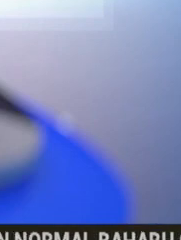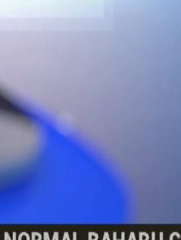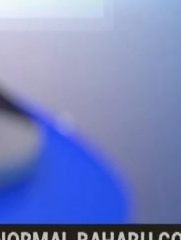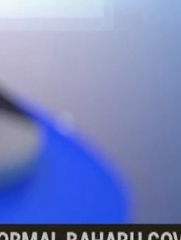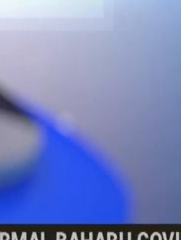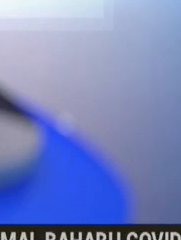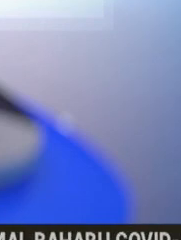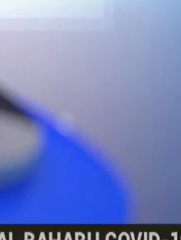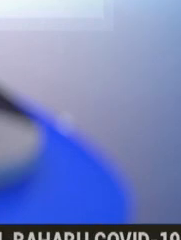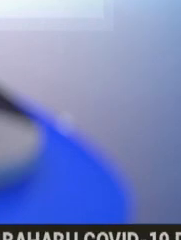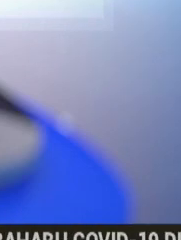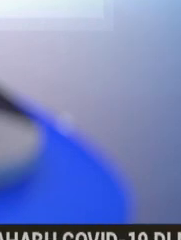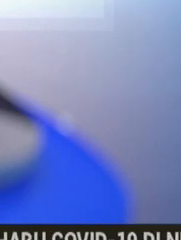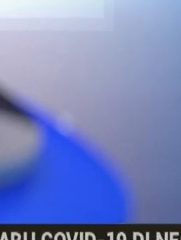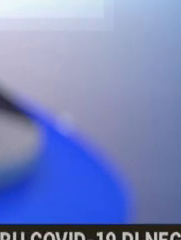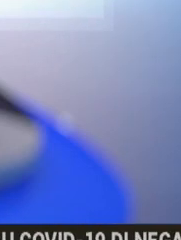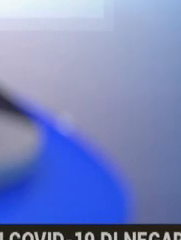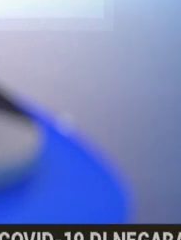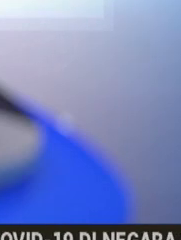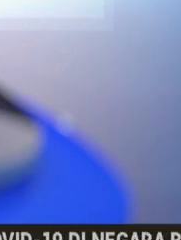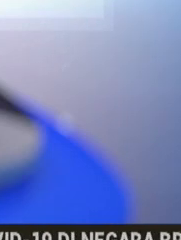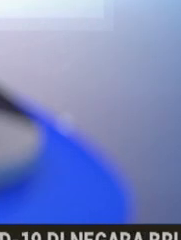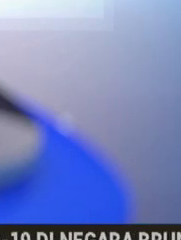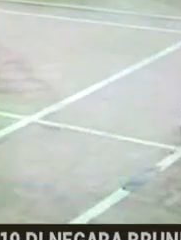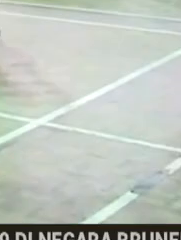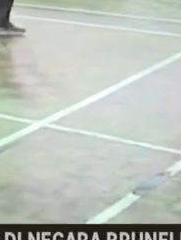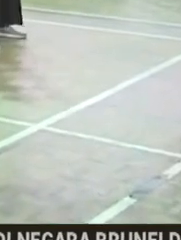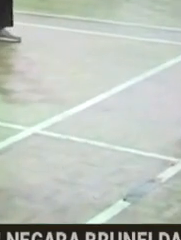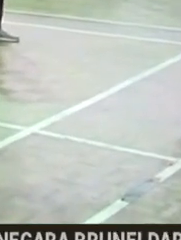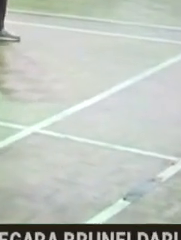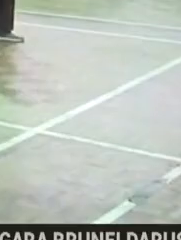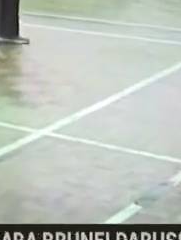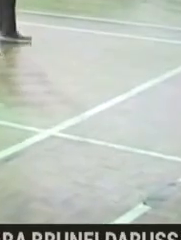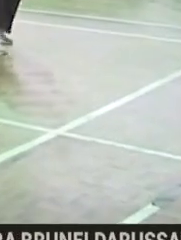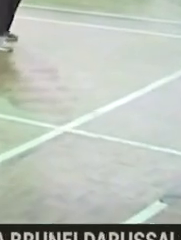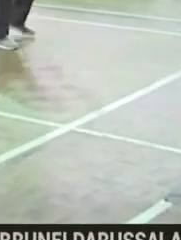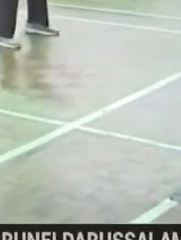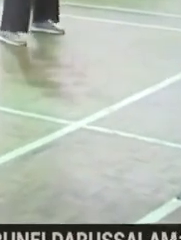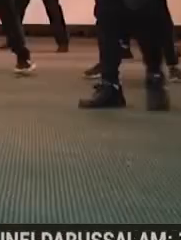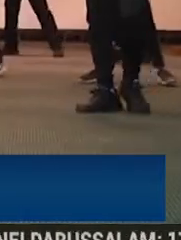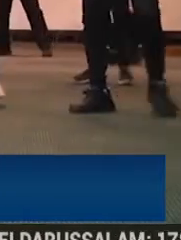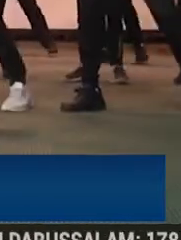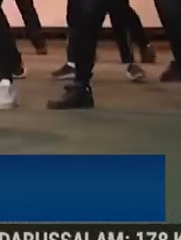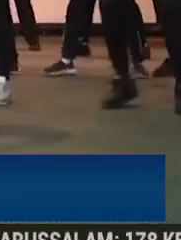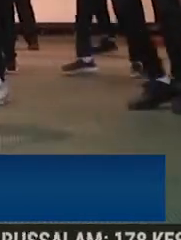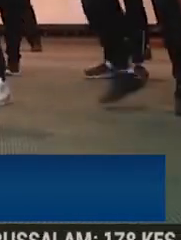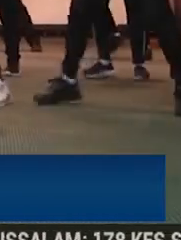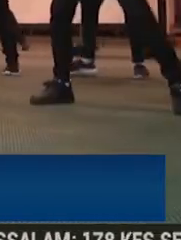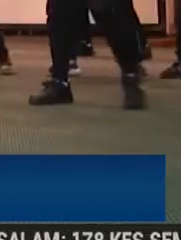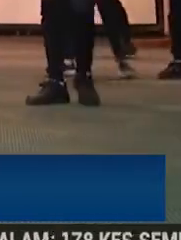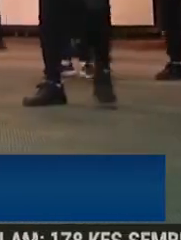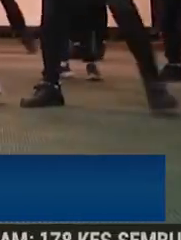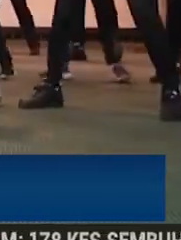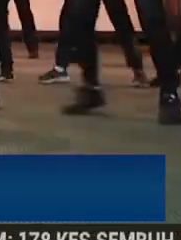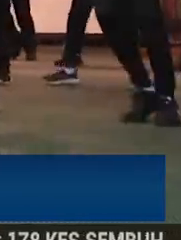briswork bagi para penuntut dan guru lebih 500 penutup dari tahun 7 Hingga 10 dan tenaga pengajar